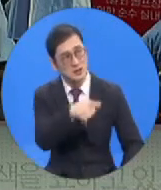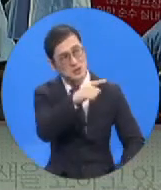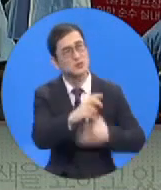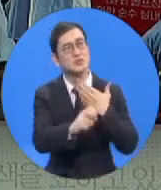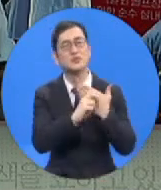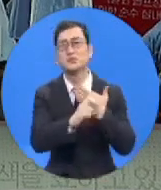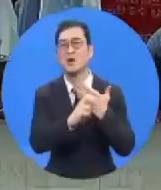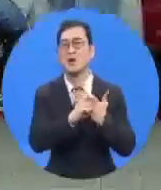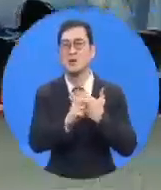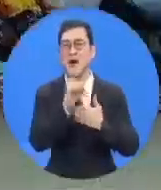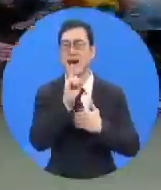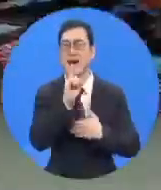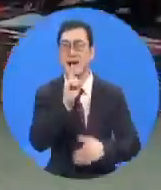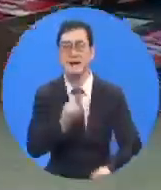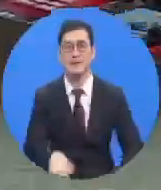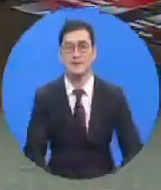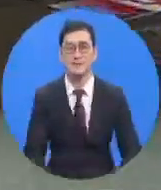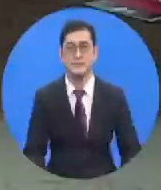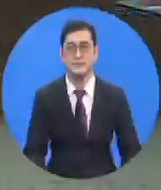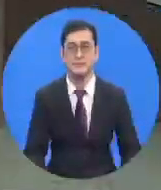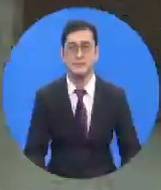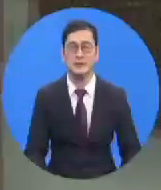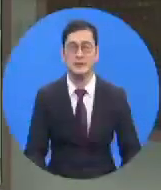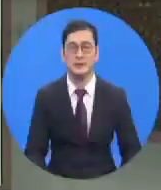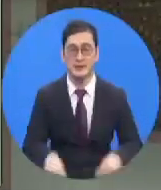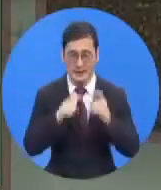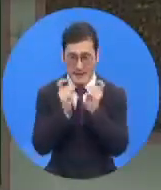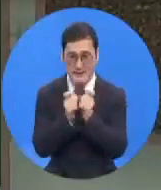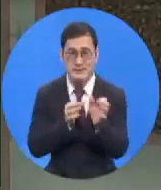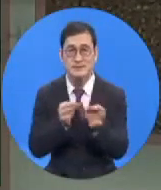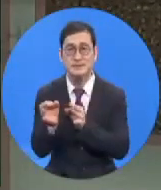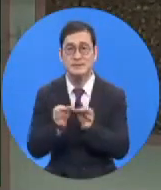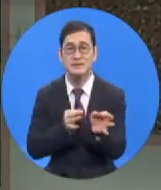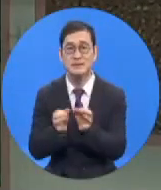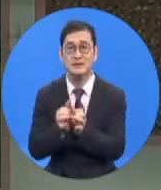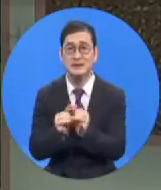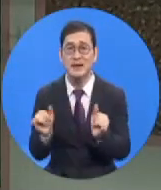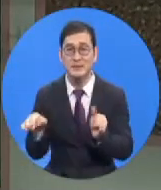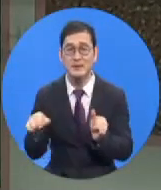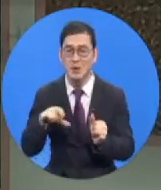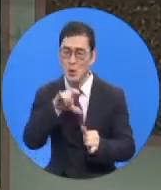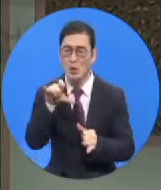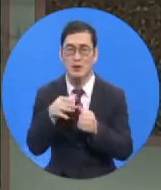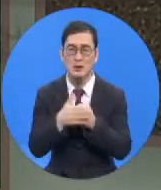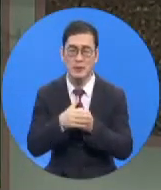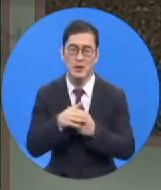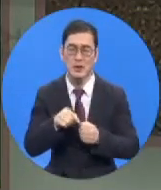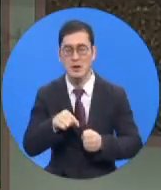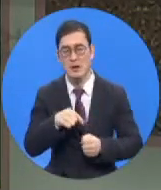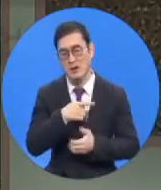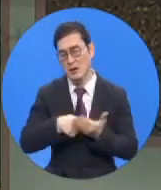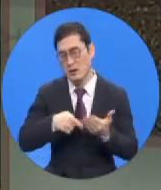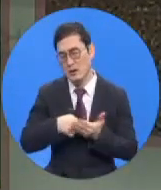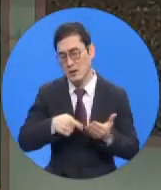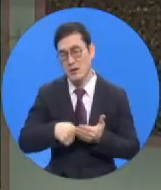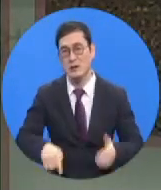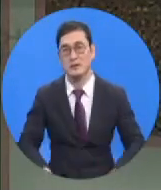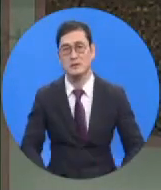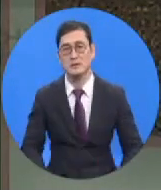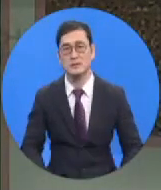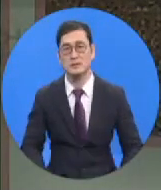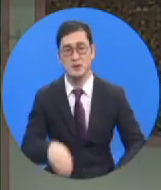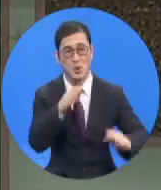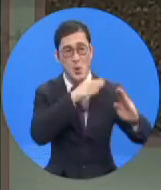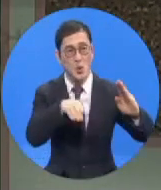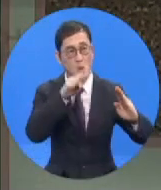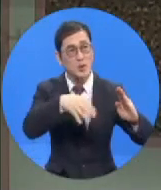있습니다. 자영업자들이 코로나 피해가 극심한 상황에서 공공이익을 위해서 개인 희생을